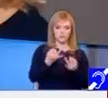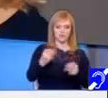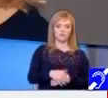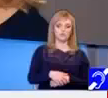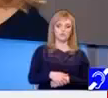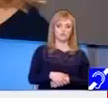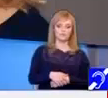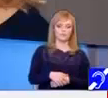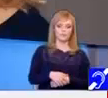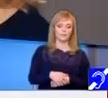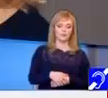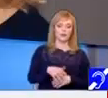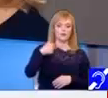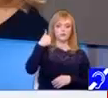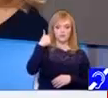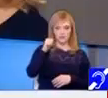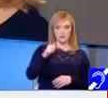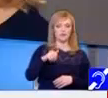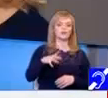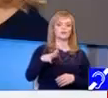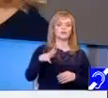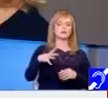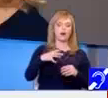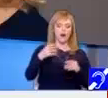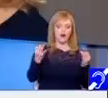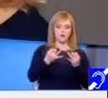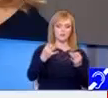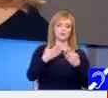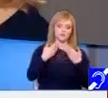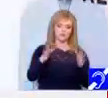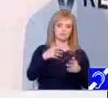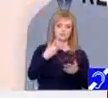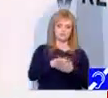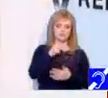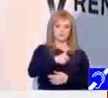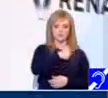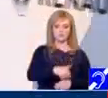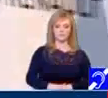se echilibrează emoțional. Ieri, într-un interviu pentru New York Times, actrița s-a confesat.